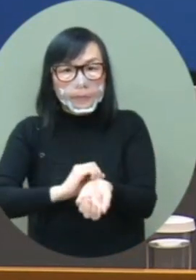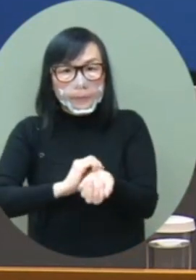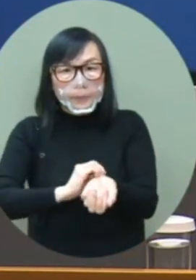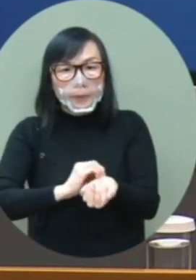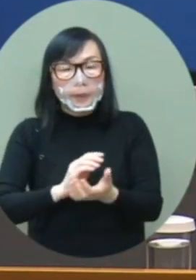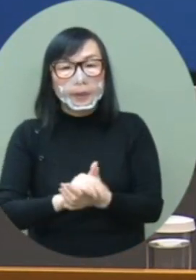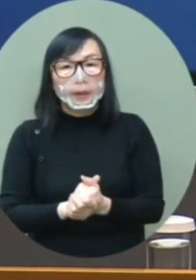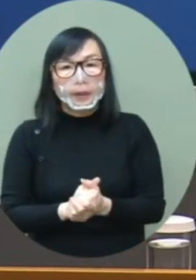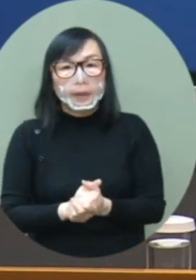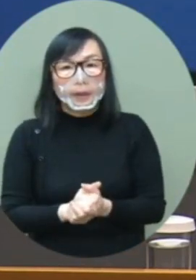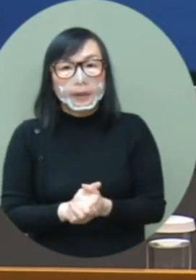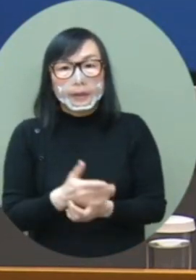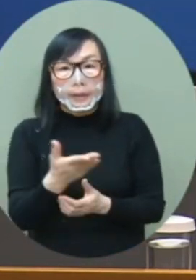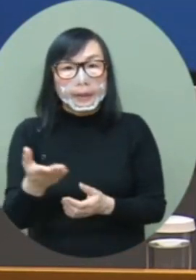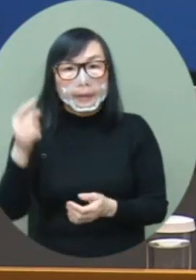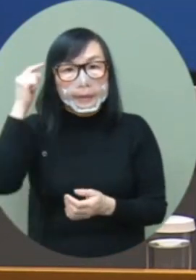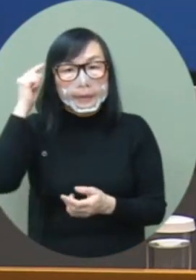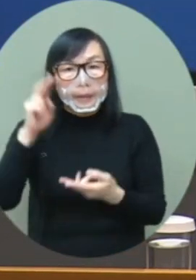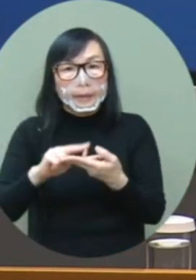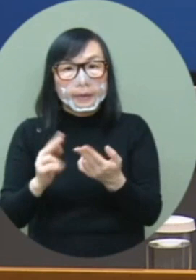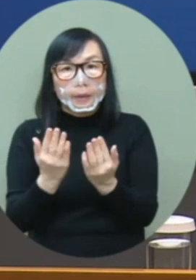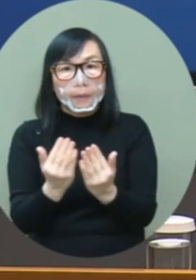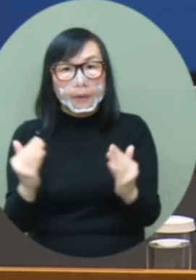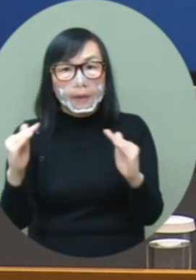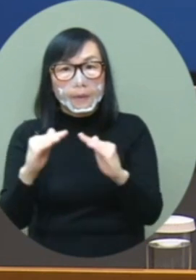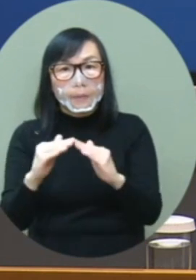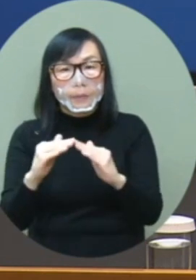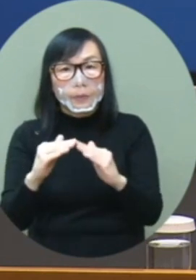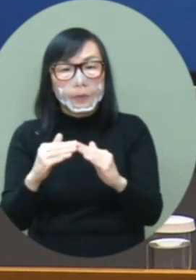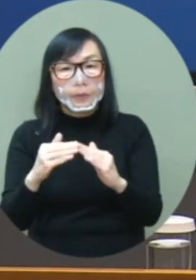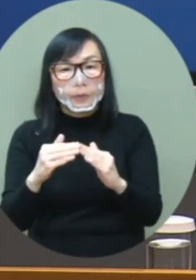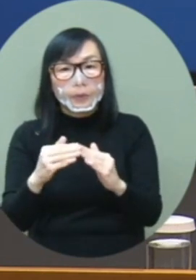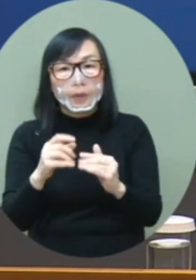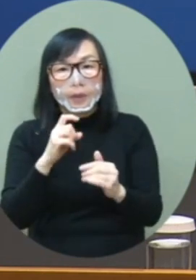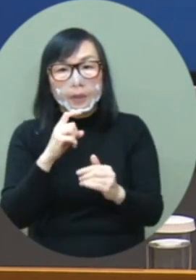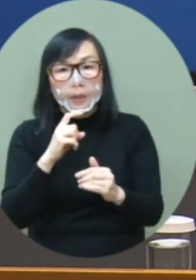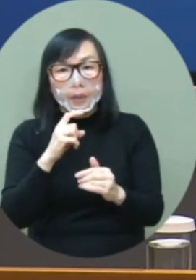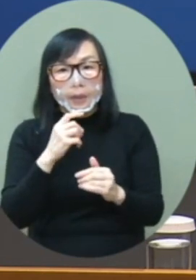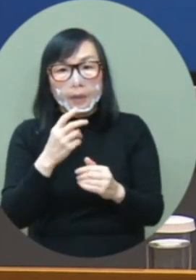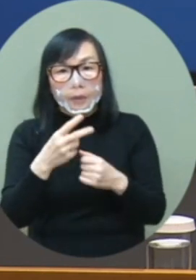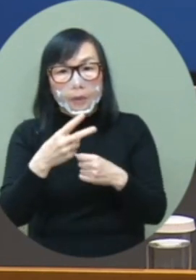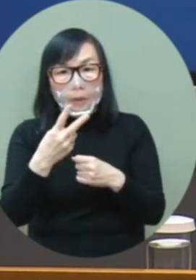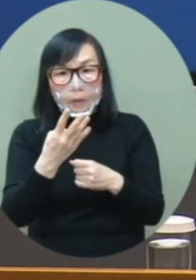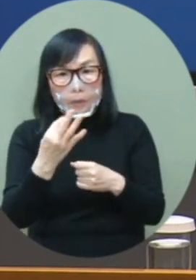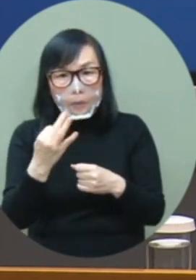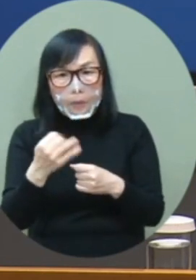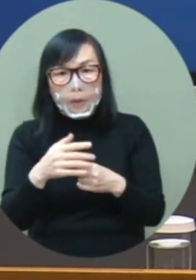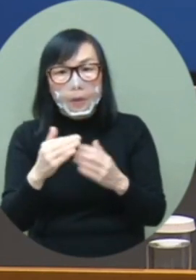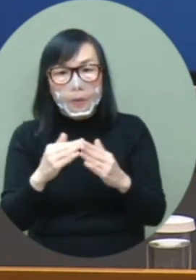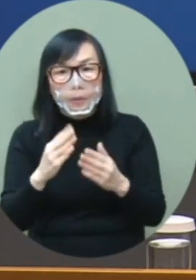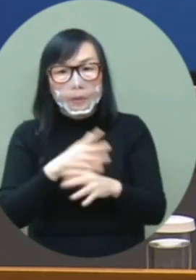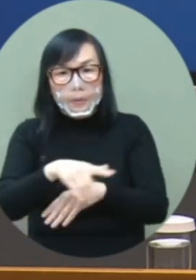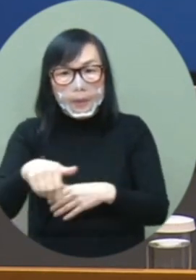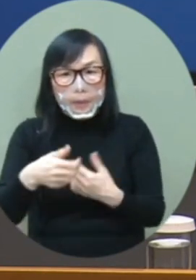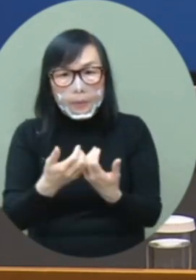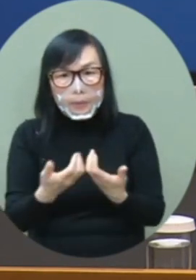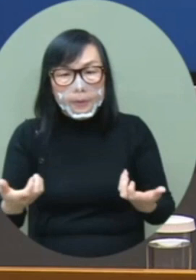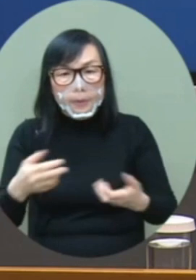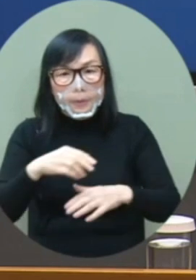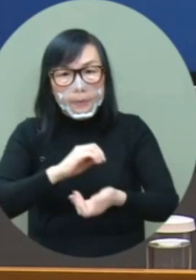嘅。因為大家知道啦，亞洲博覽館咧，即係我哋都有幾個展館咧，係用咗嚟做呢個社區治療嘅設